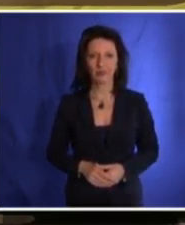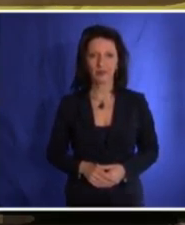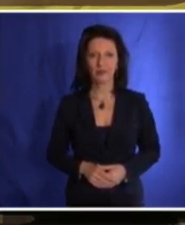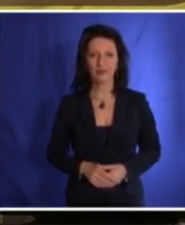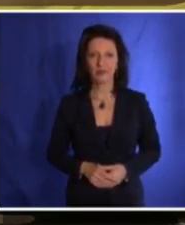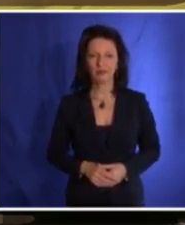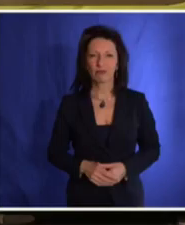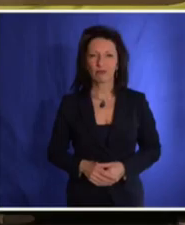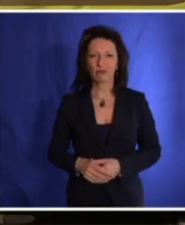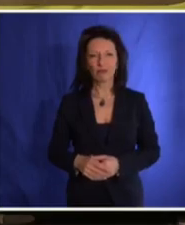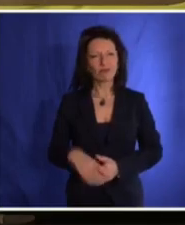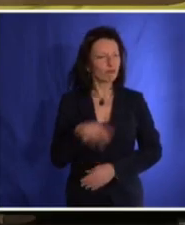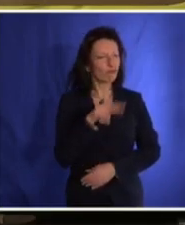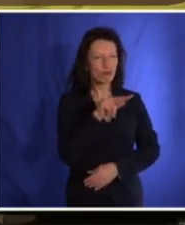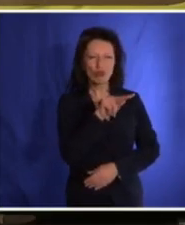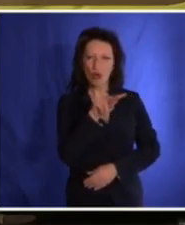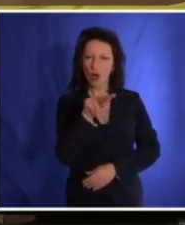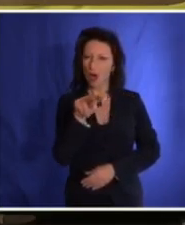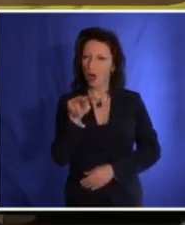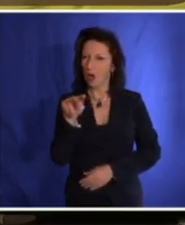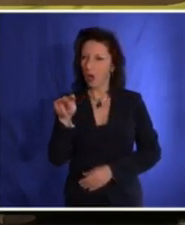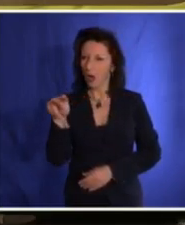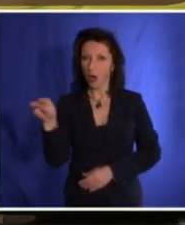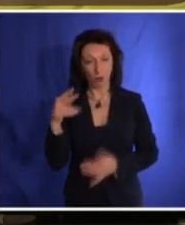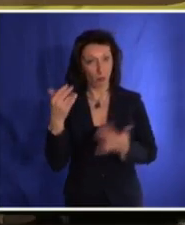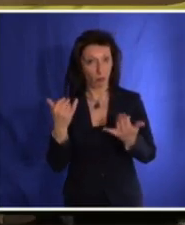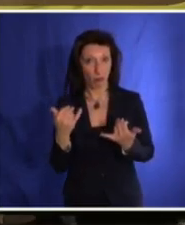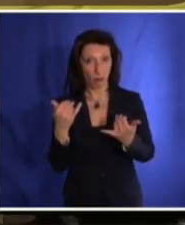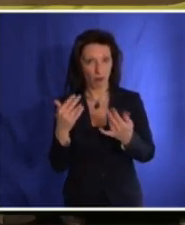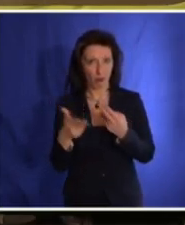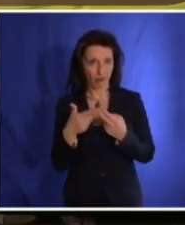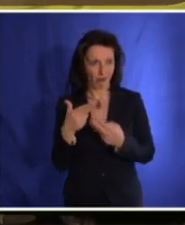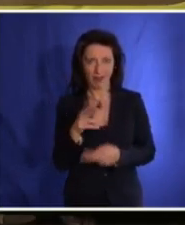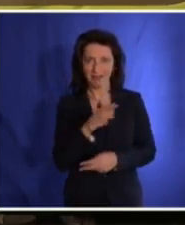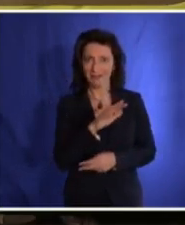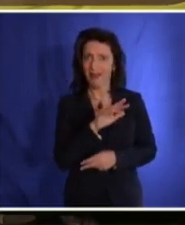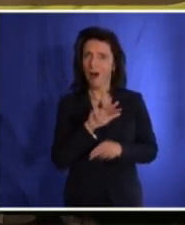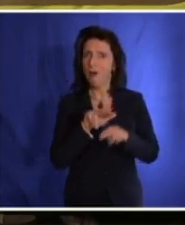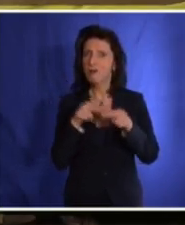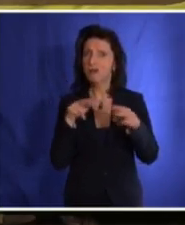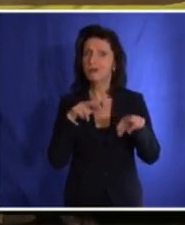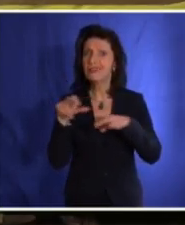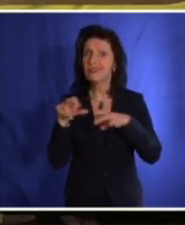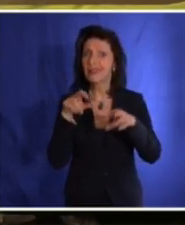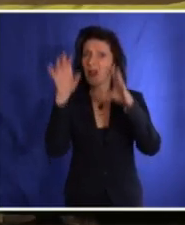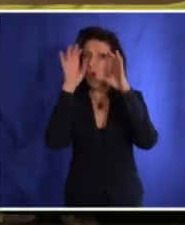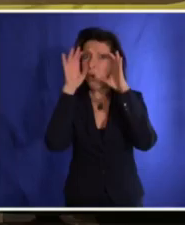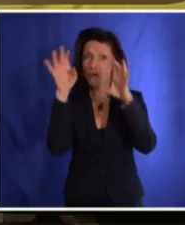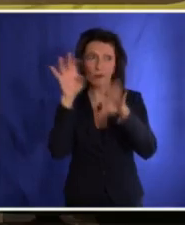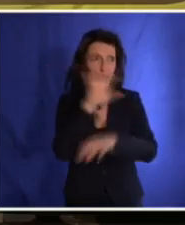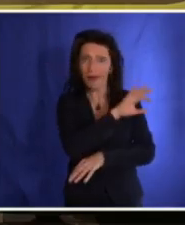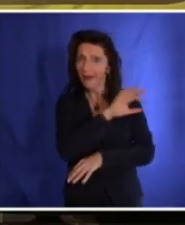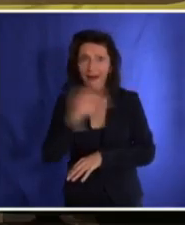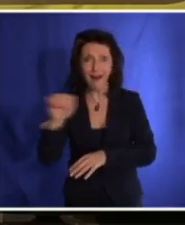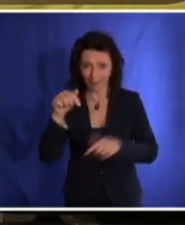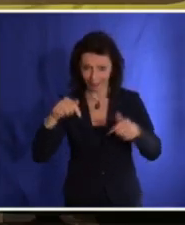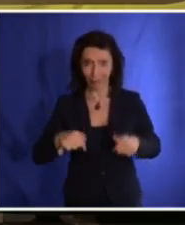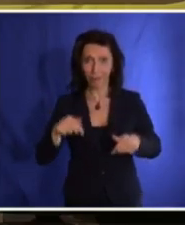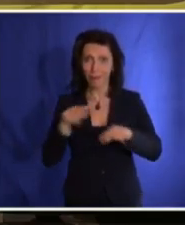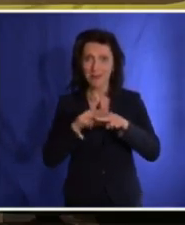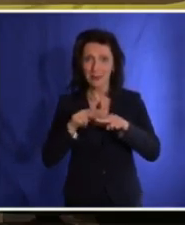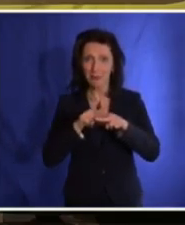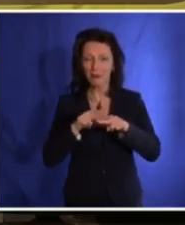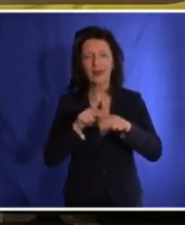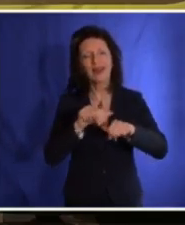Wenn ich so in die Reihen schaue, es ist heute beinahe die gesamte ÖVP-Bundesregierung hier in St. Pölten anwesend. Ich begrüße